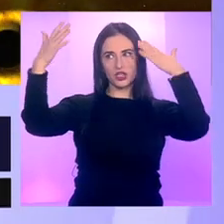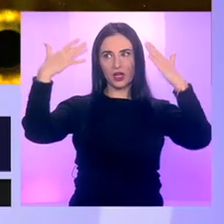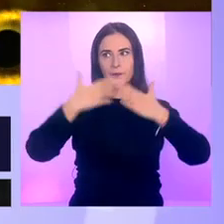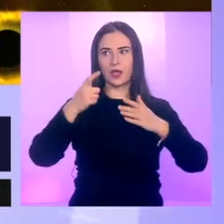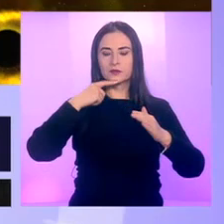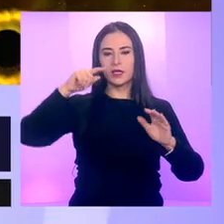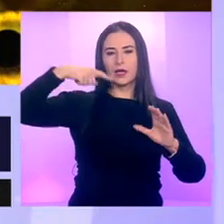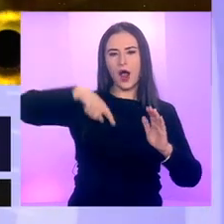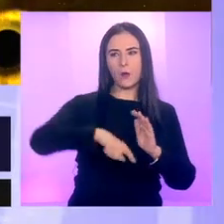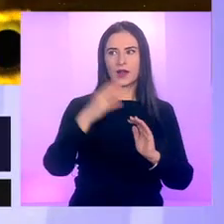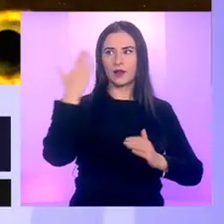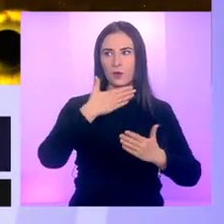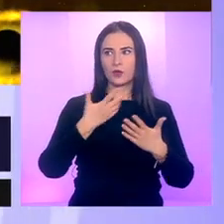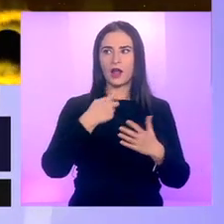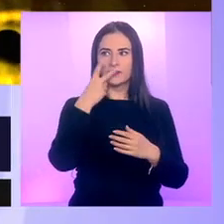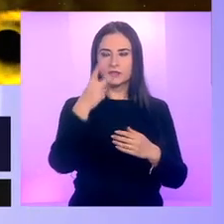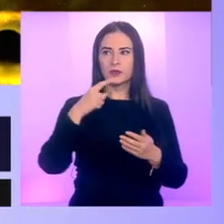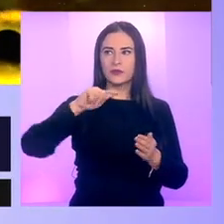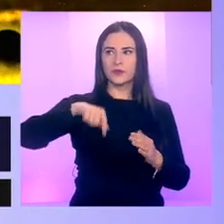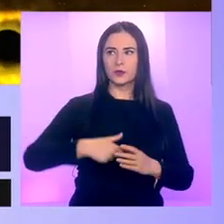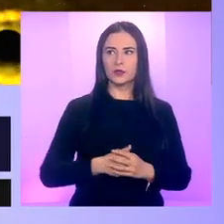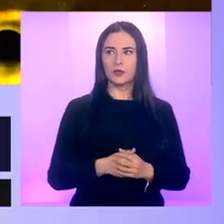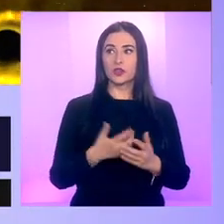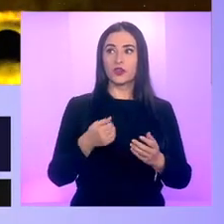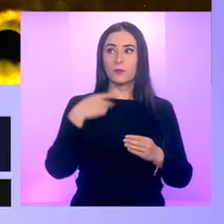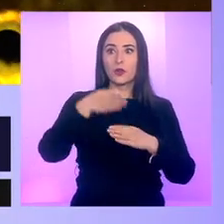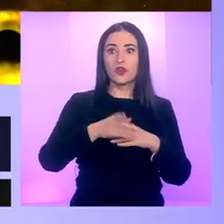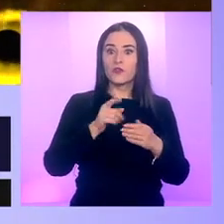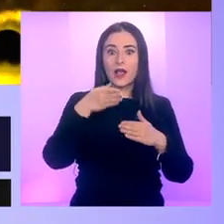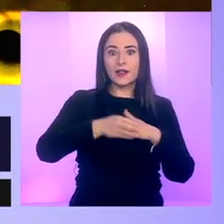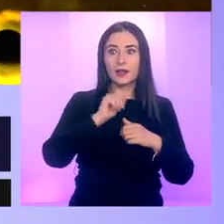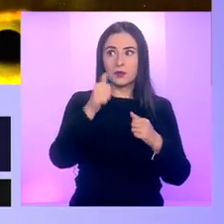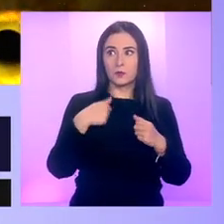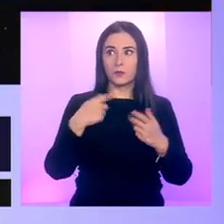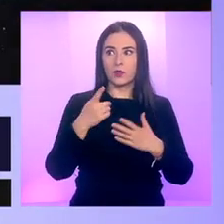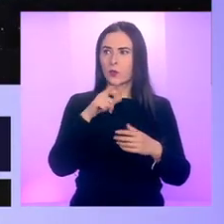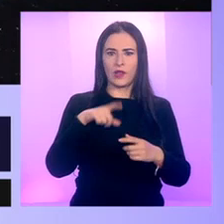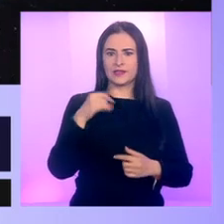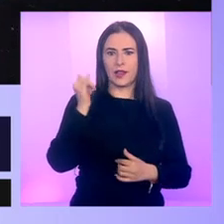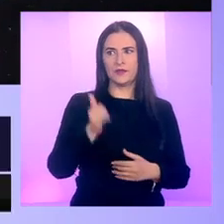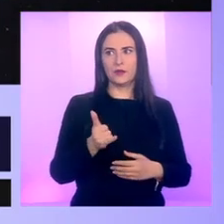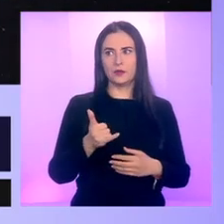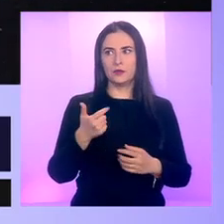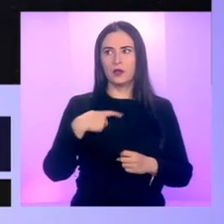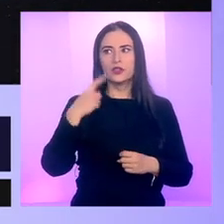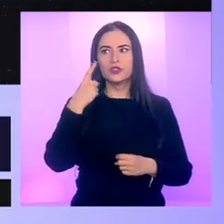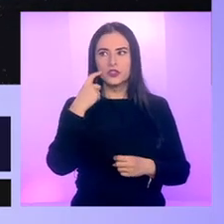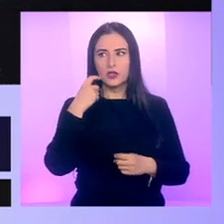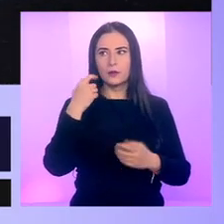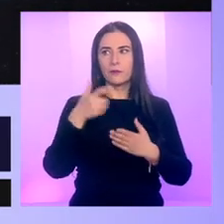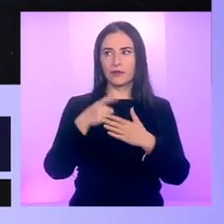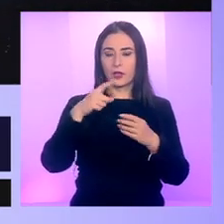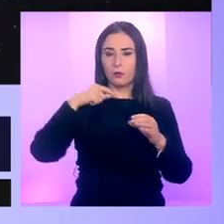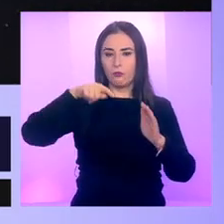este gaură neagră, absorbe totul din jur și nu va emite nimic. Ori asta nu e adevărat. Fizicienii știu că